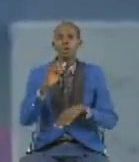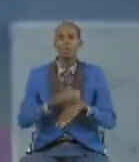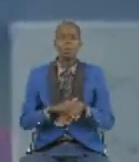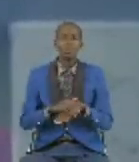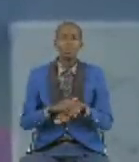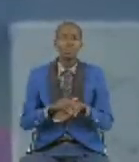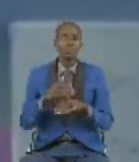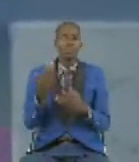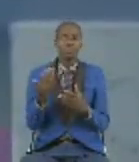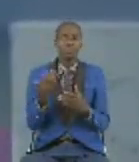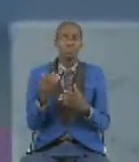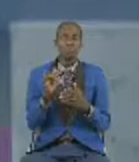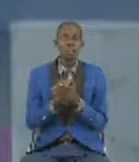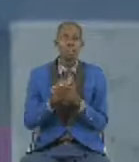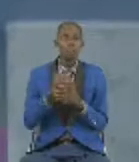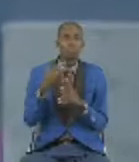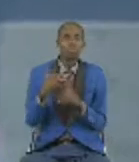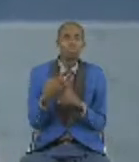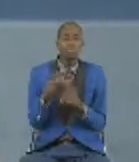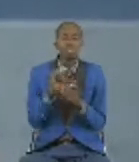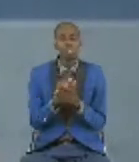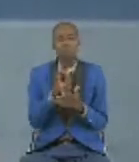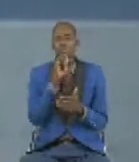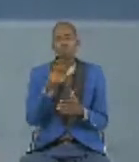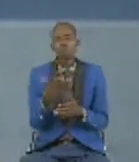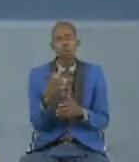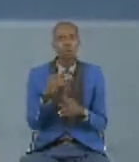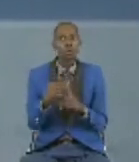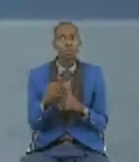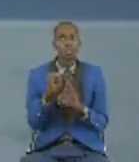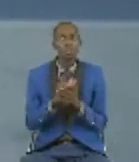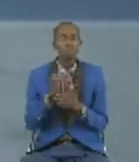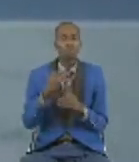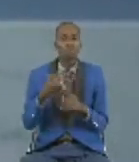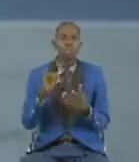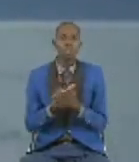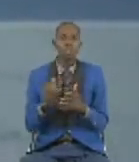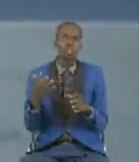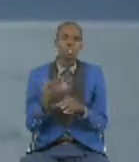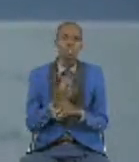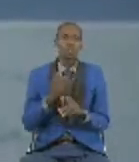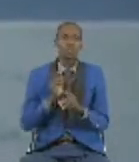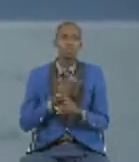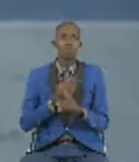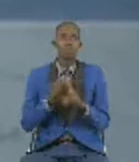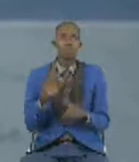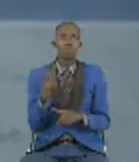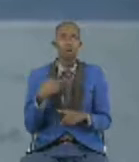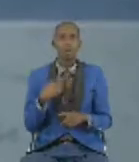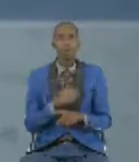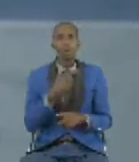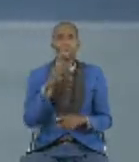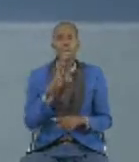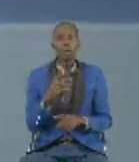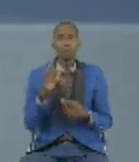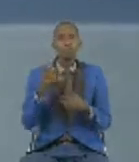la parole non altérée, la parole non compromettante, la parole qui nous prend de là où nous sommes pour nous